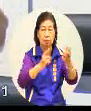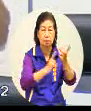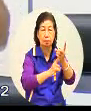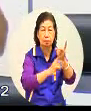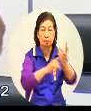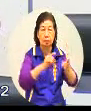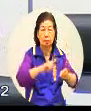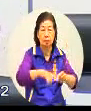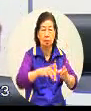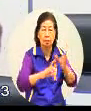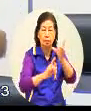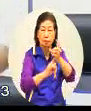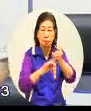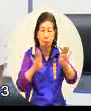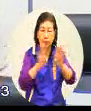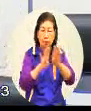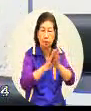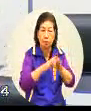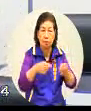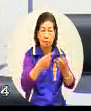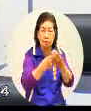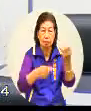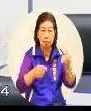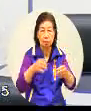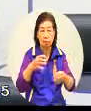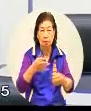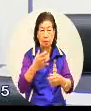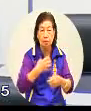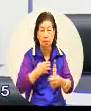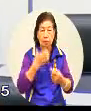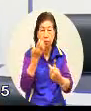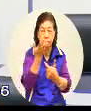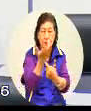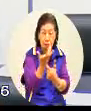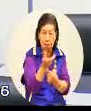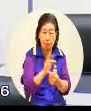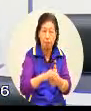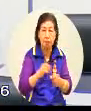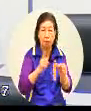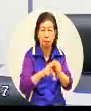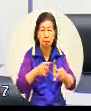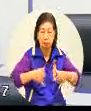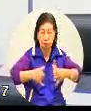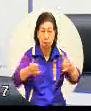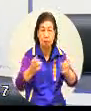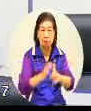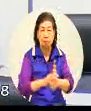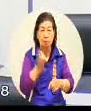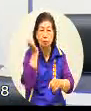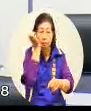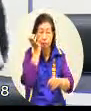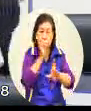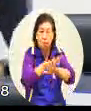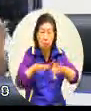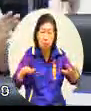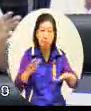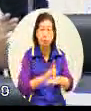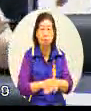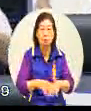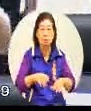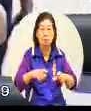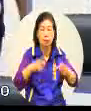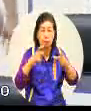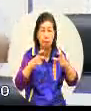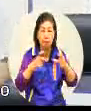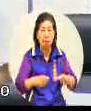顶下坑啊，甲北甲南的里长阿仁。中路、赵安、清奇、江阿豪、玉河里长、高位里